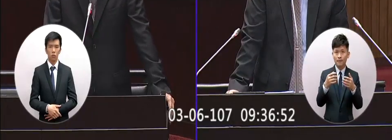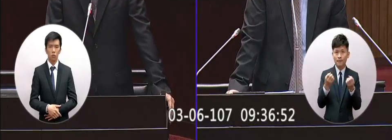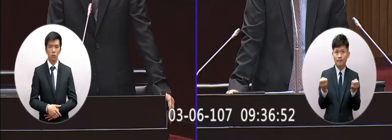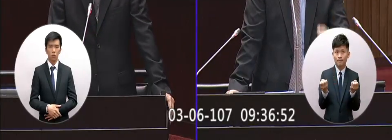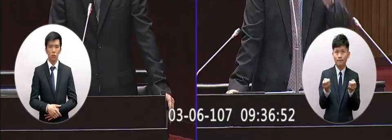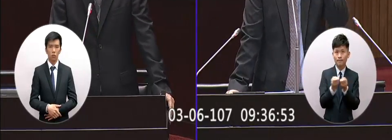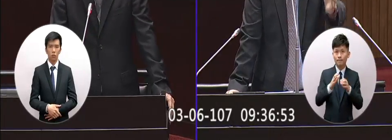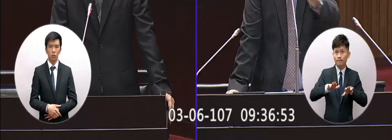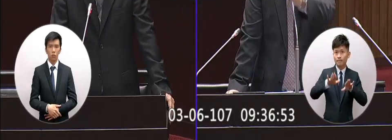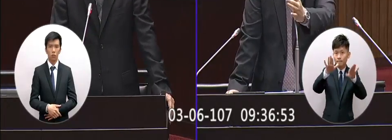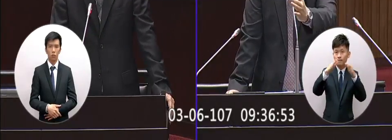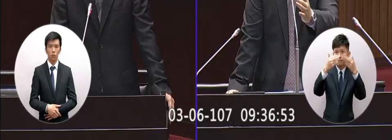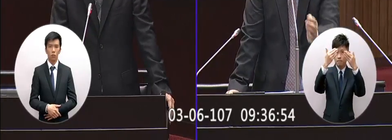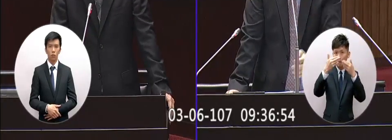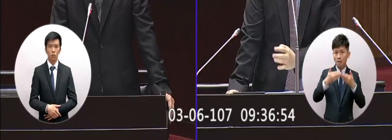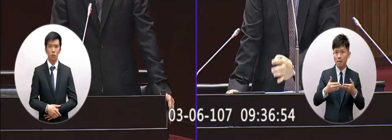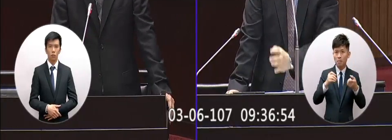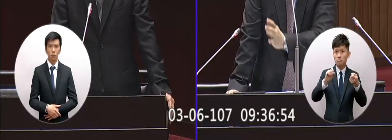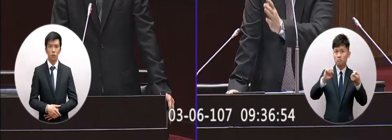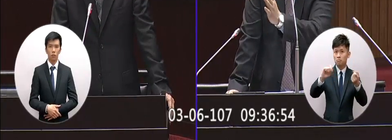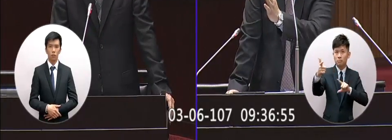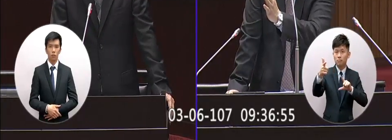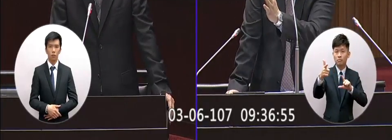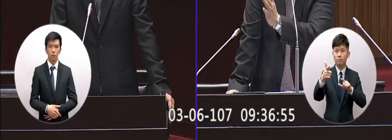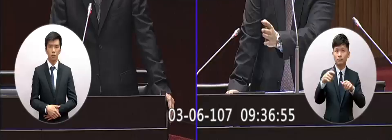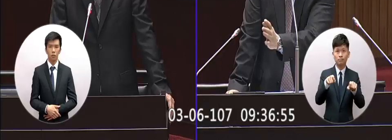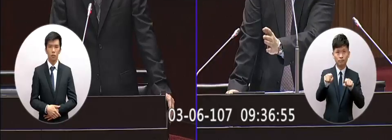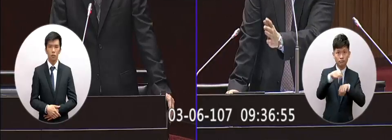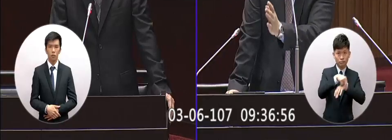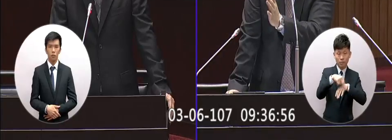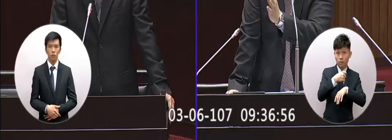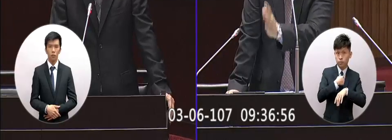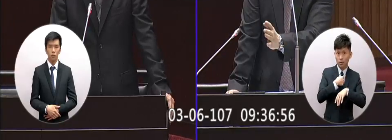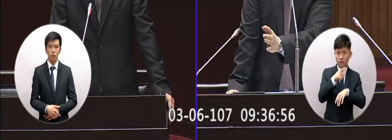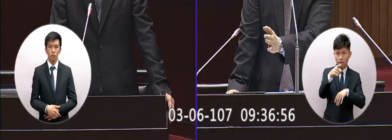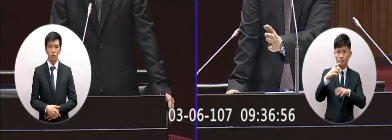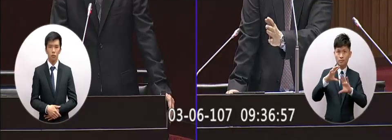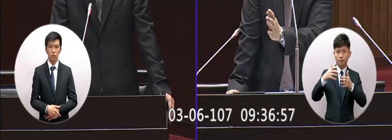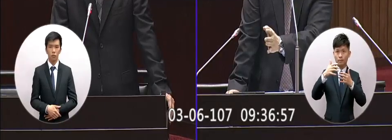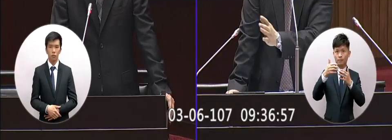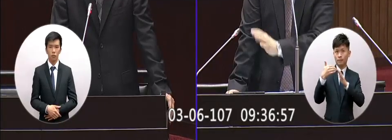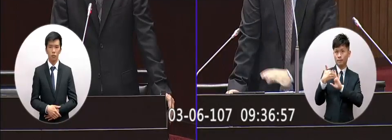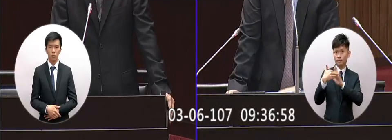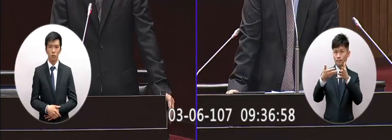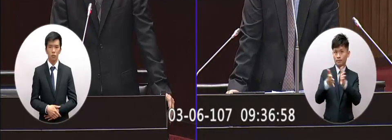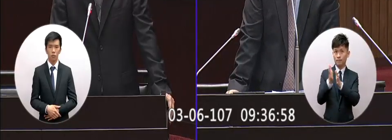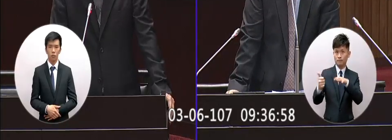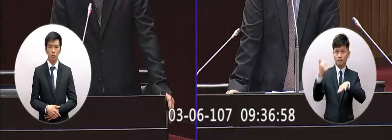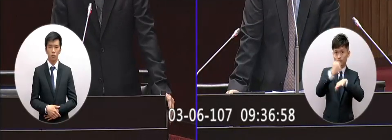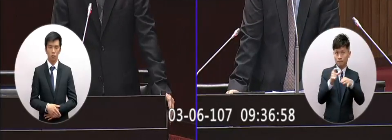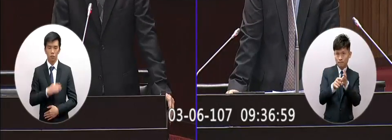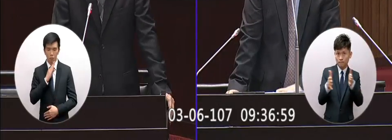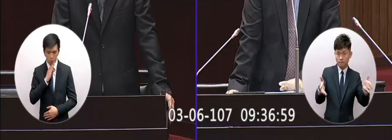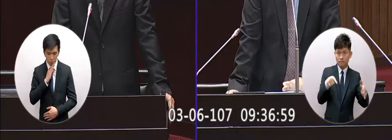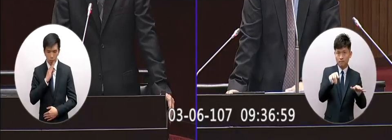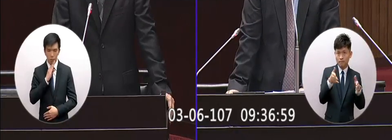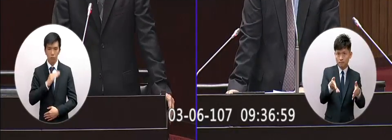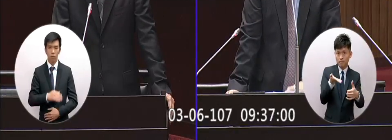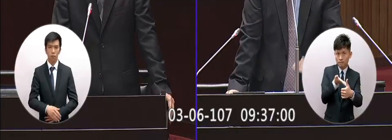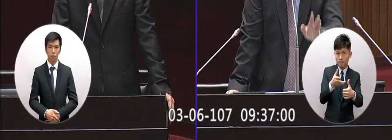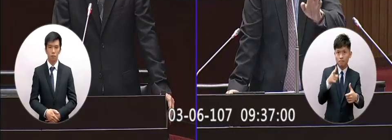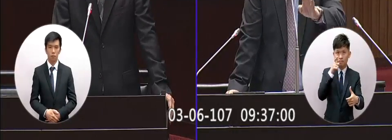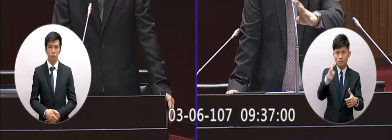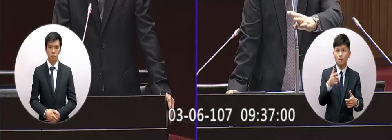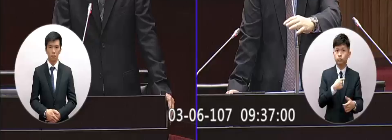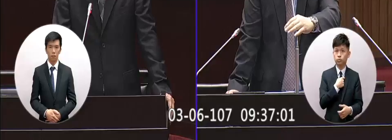方式。所以有几个重点，我觉得在未来你在当国防部长那里，你一定要在这方面要强化。 是